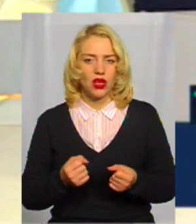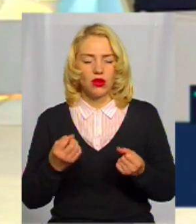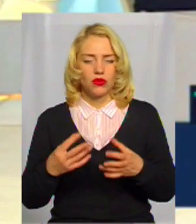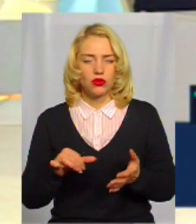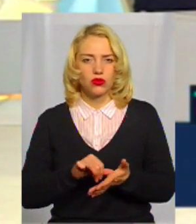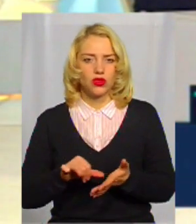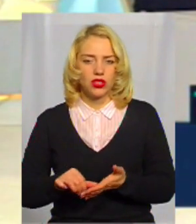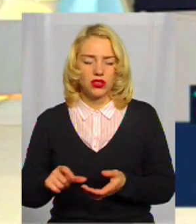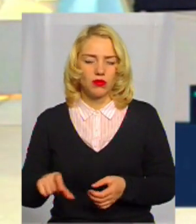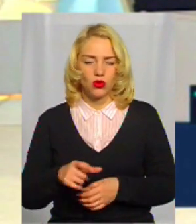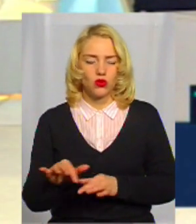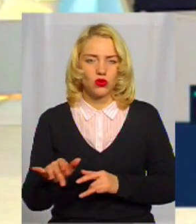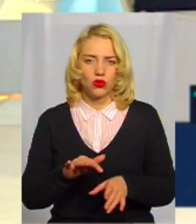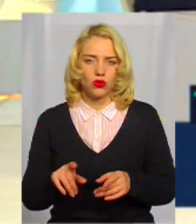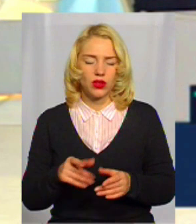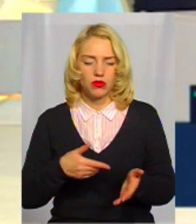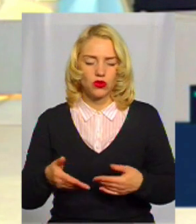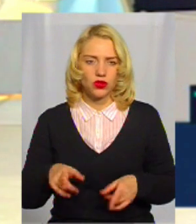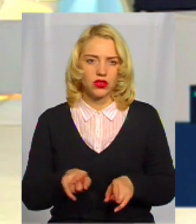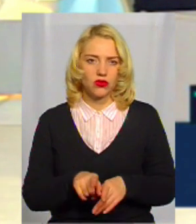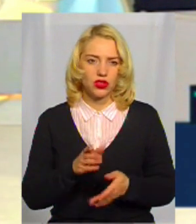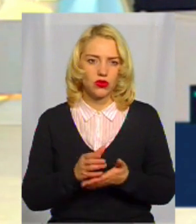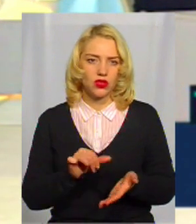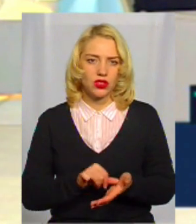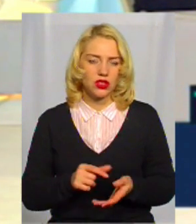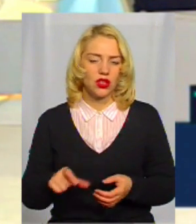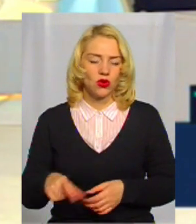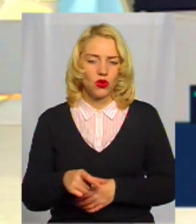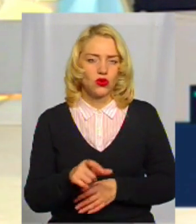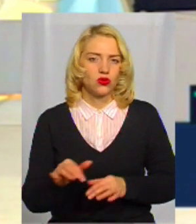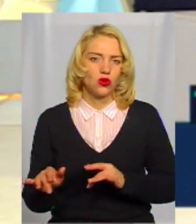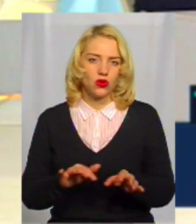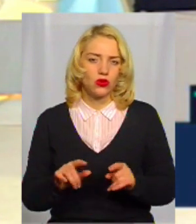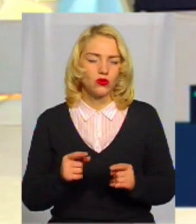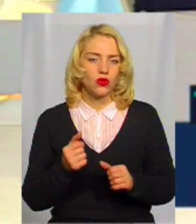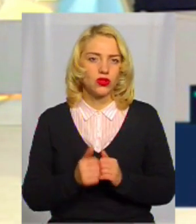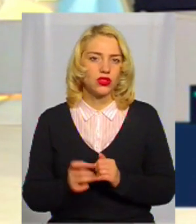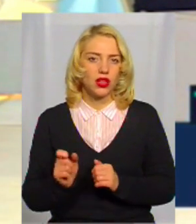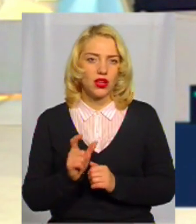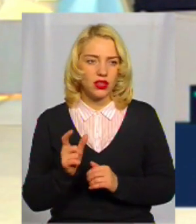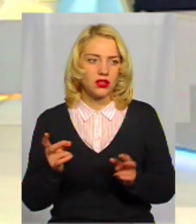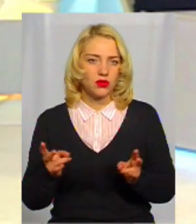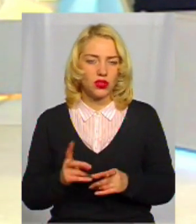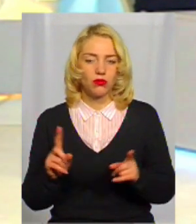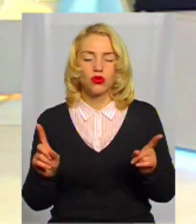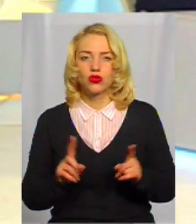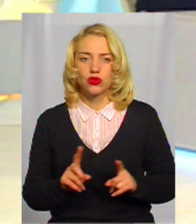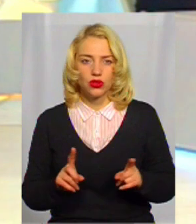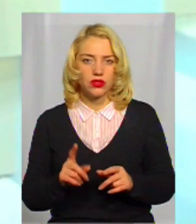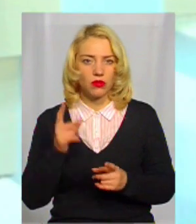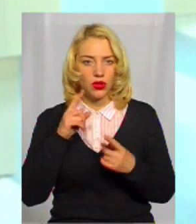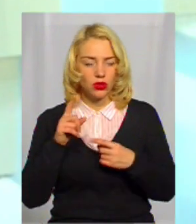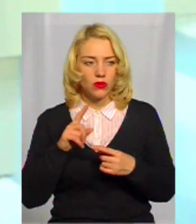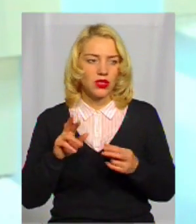дорожнього руху, адже пішоходи так само є учасниками дорожнього руху. Тому кожен раз потрібно щось